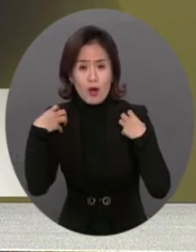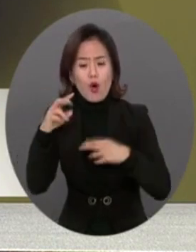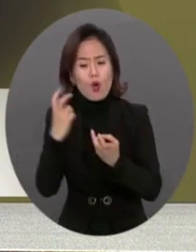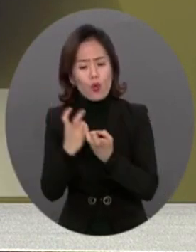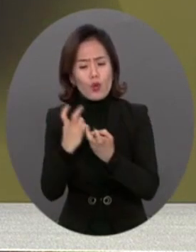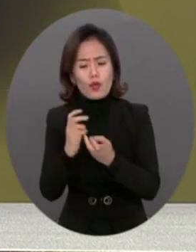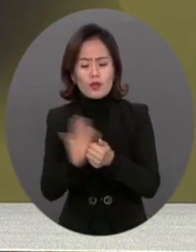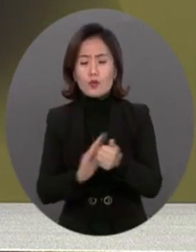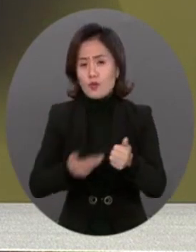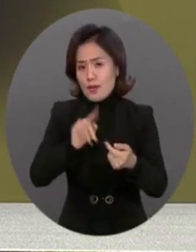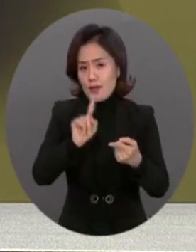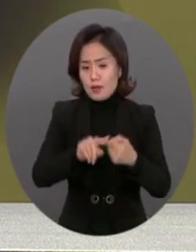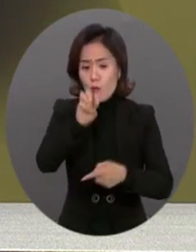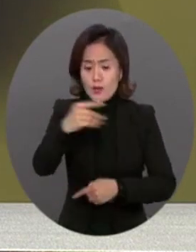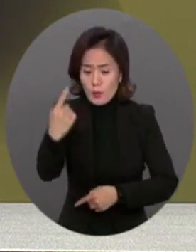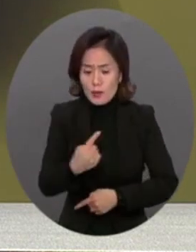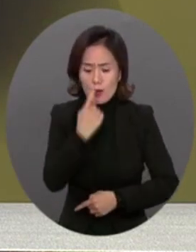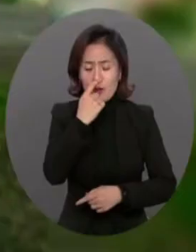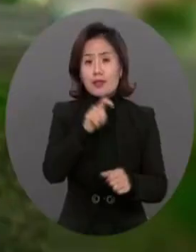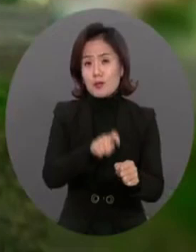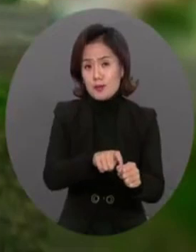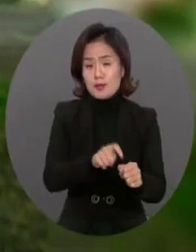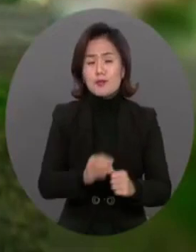배우겠다는 겁니다. 보도에 이다현 기자입니다.